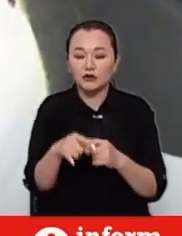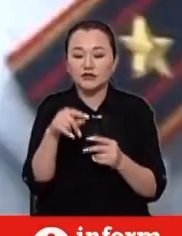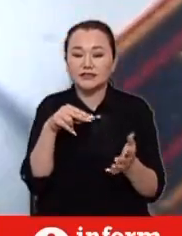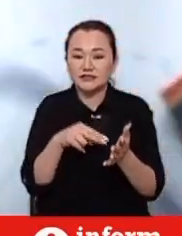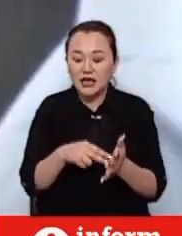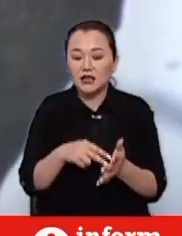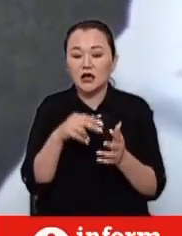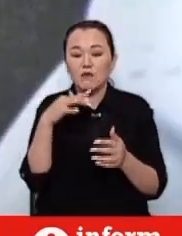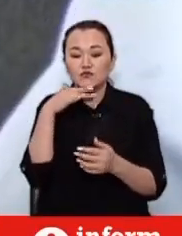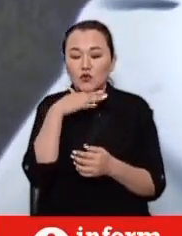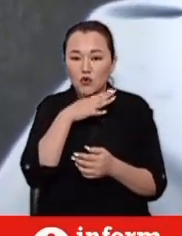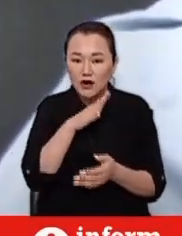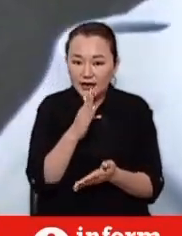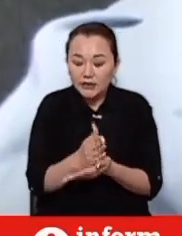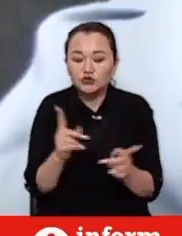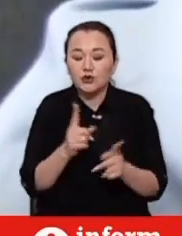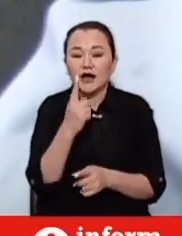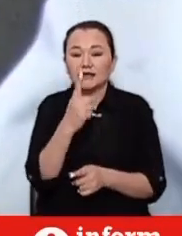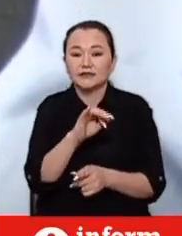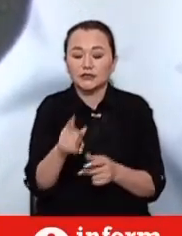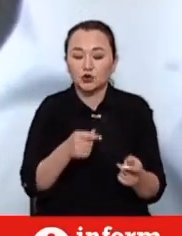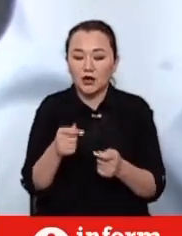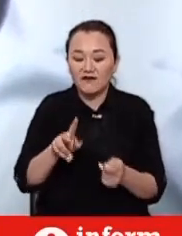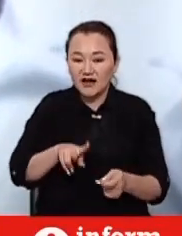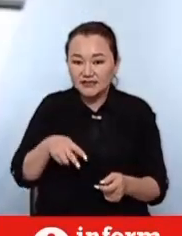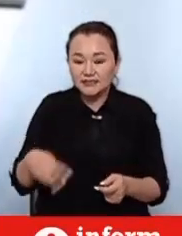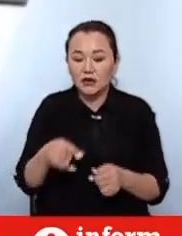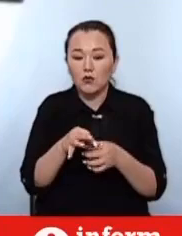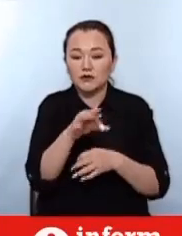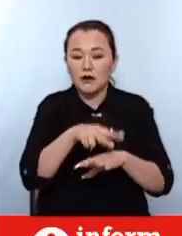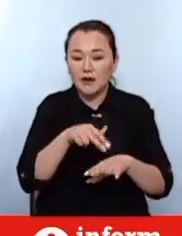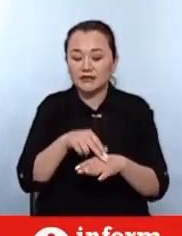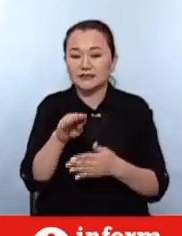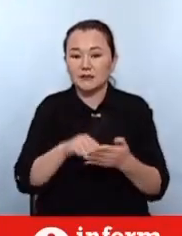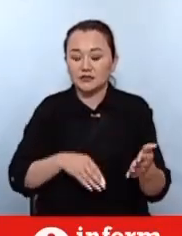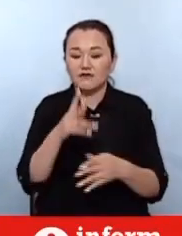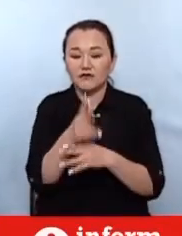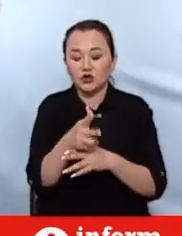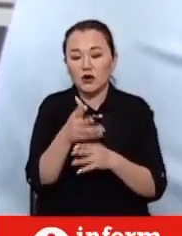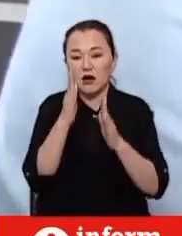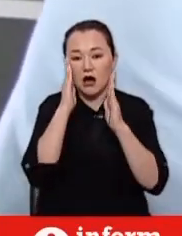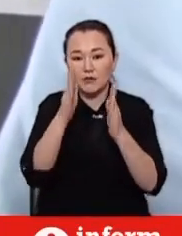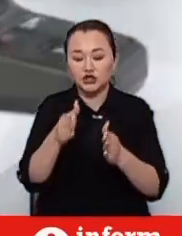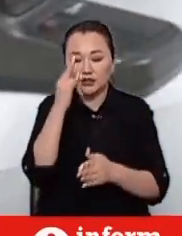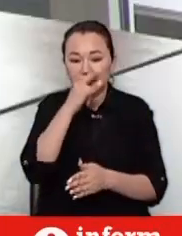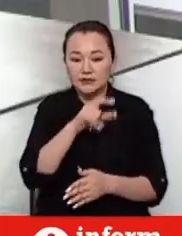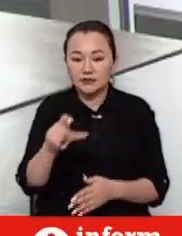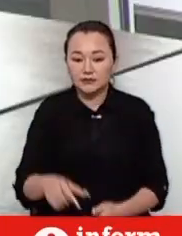стало настолько много, что один из руководителей областной полиции записал видеообращение казахстанцам.